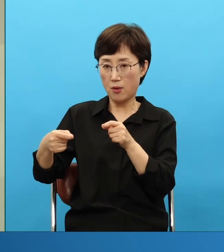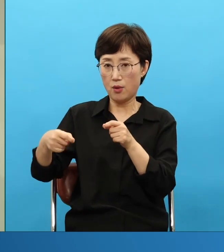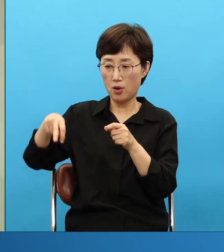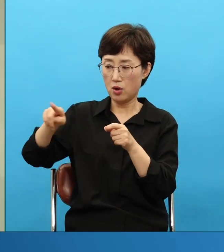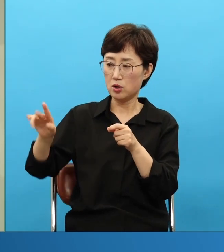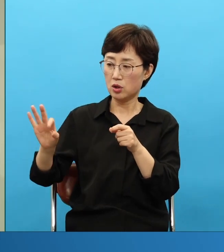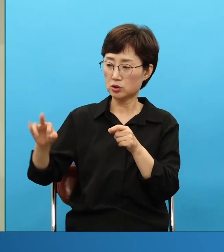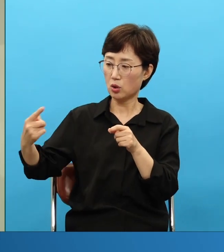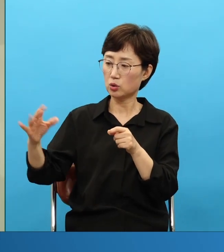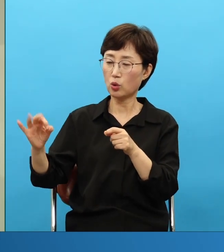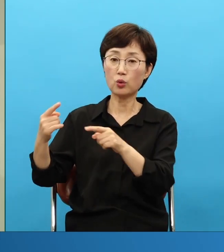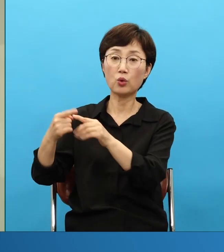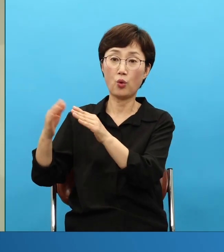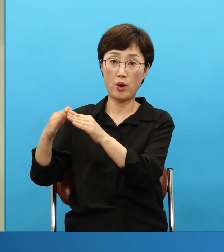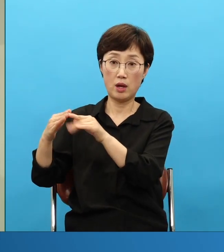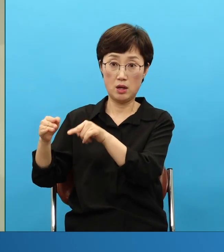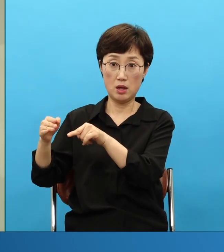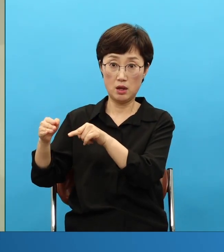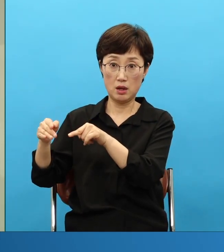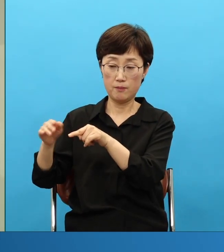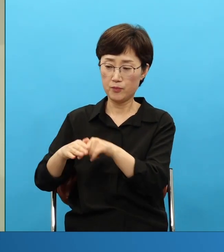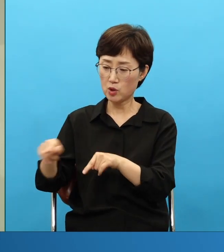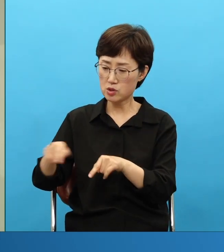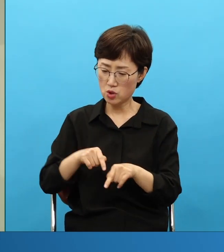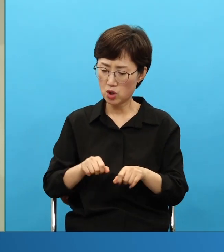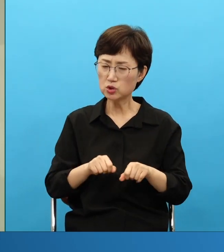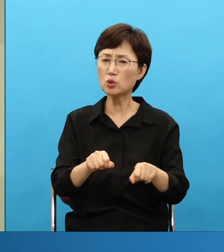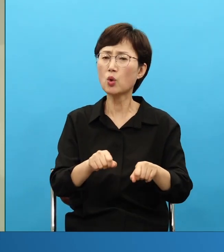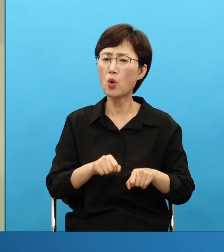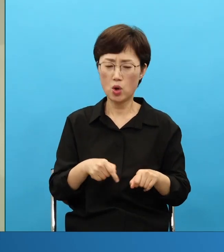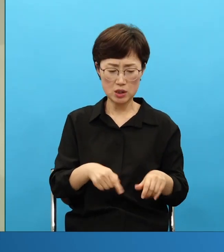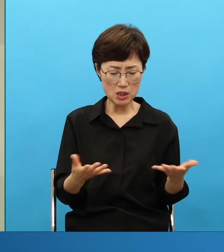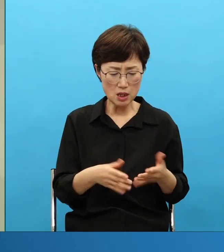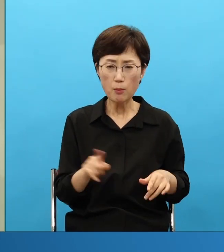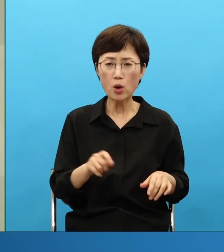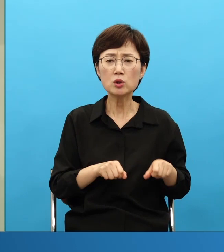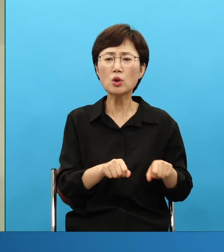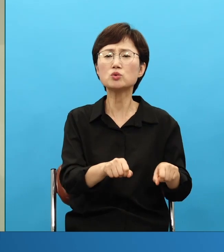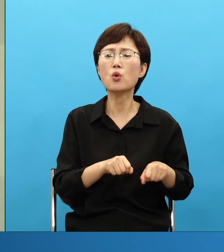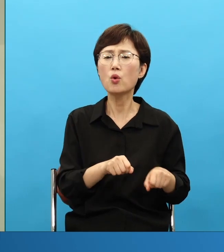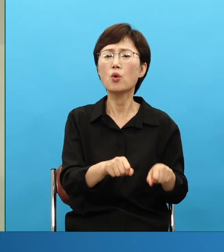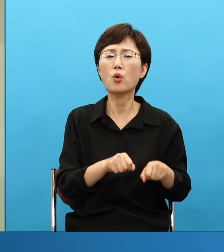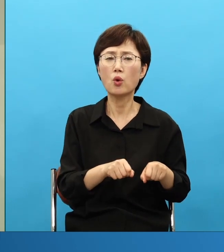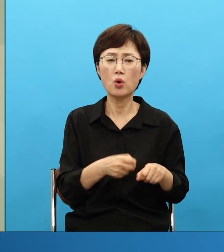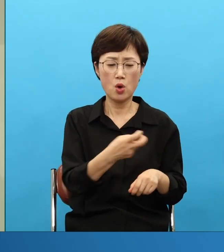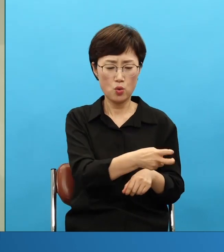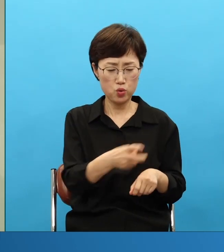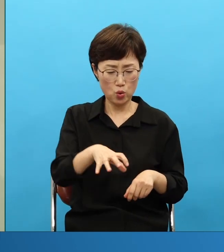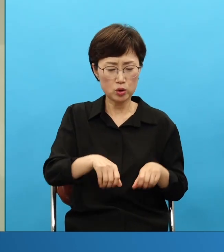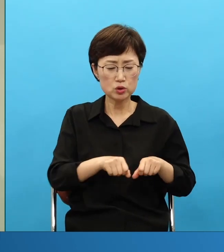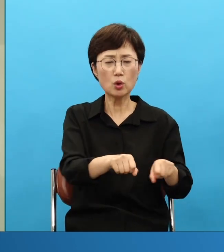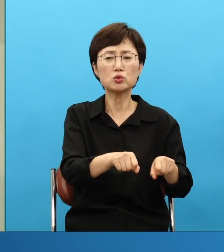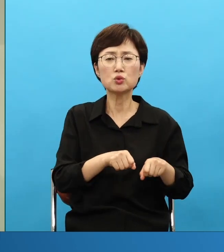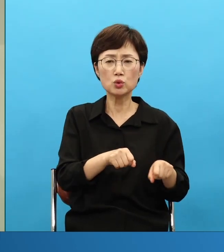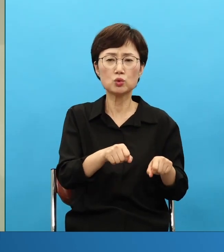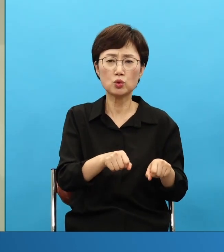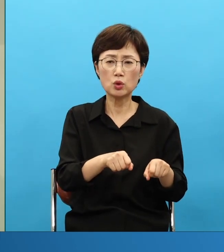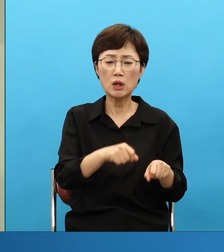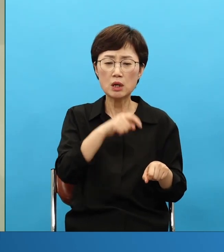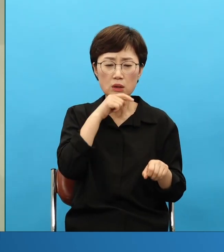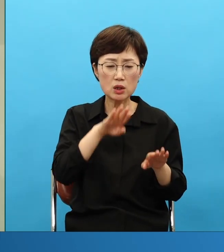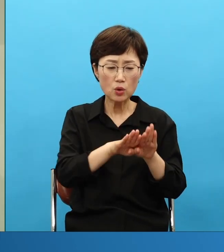오는데 그런데 거기서 청소한다는 거예요. And it took some time for her to get to the church from that depot, but 그렇지. she was just cleaning the 수요일날도 terminal. 일해야 되기